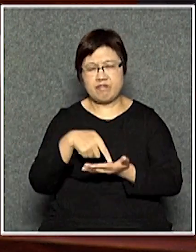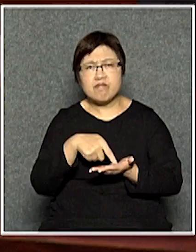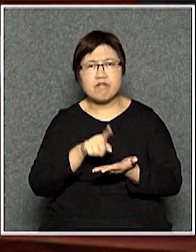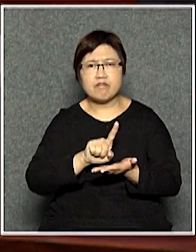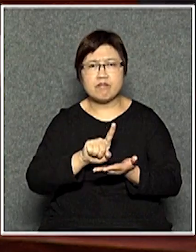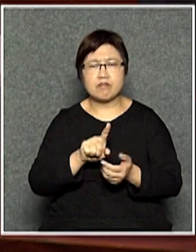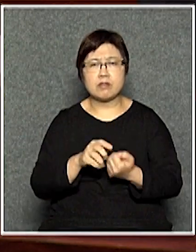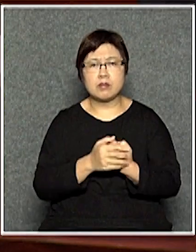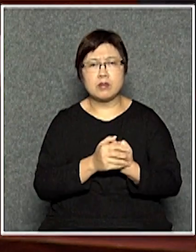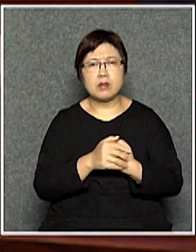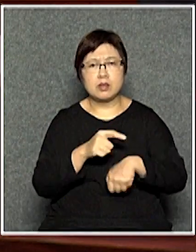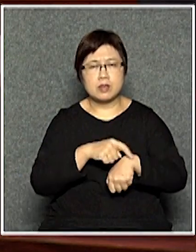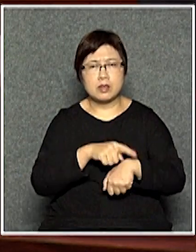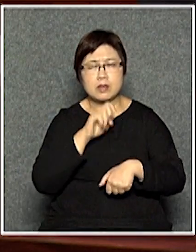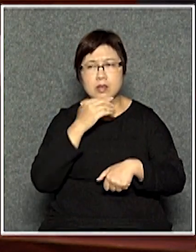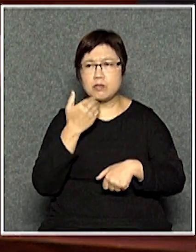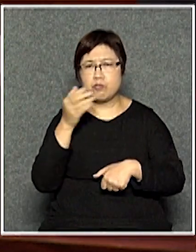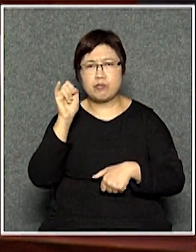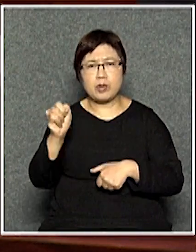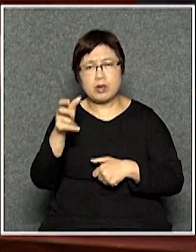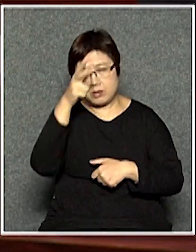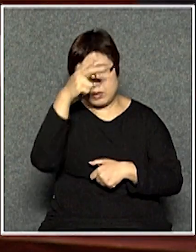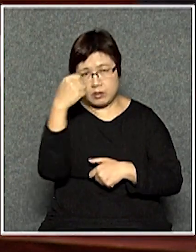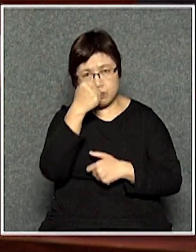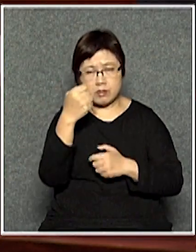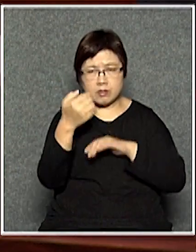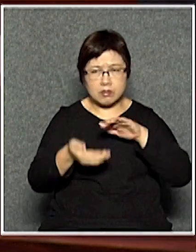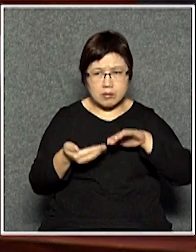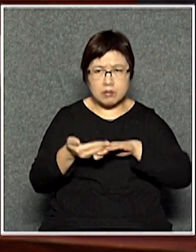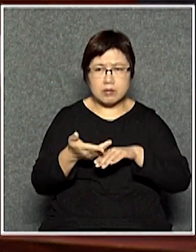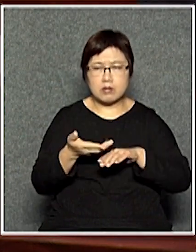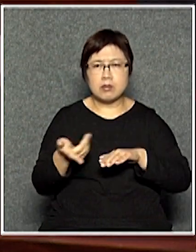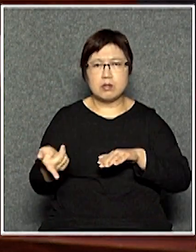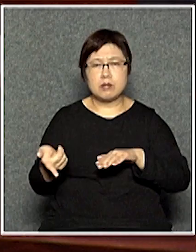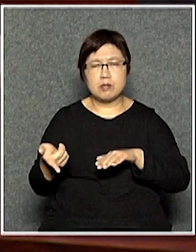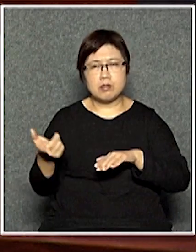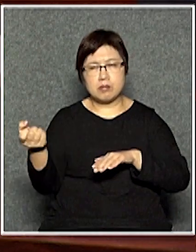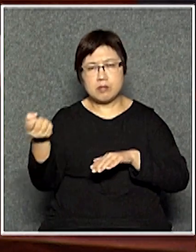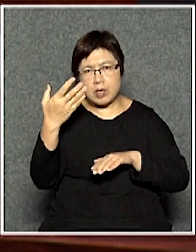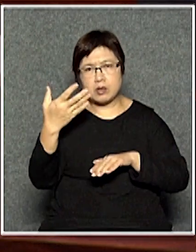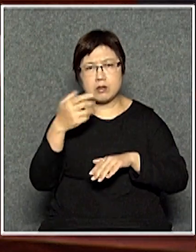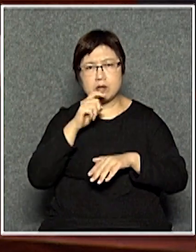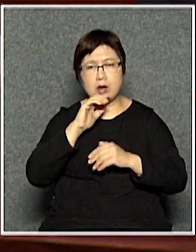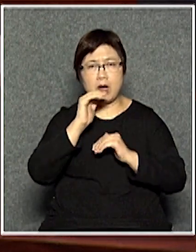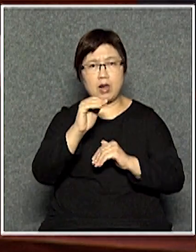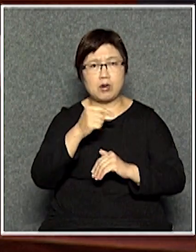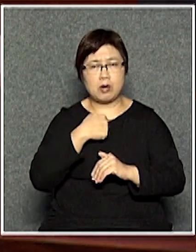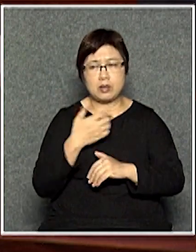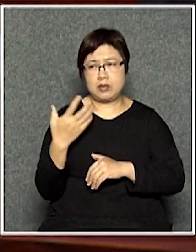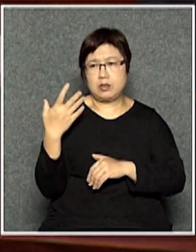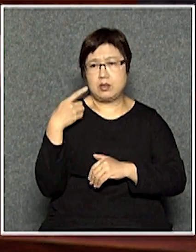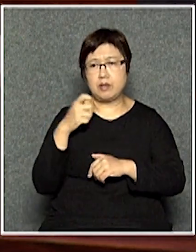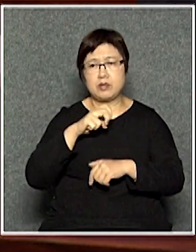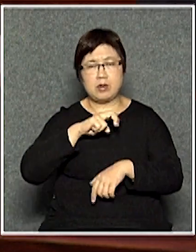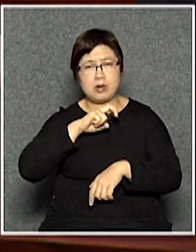這個時候，在彈劾特首的時候再拿回這件事出來，還要限住我在昨天的中